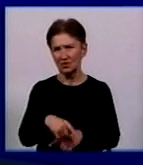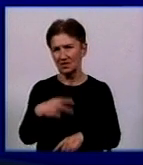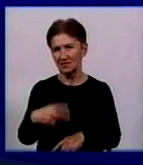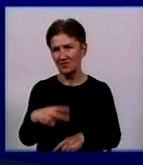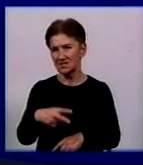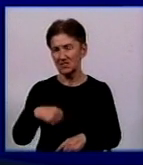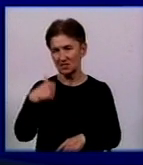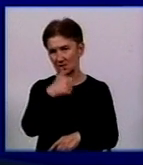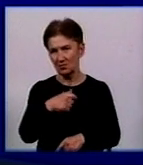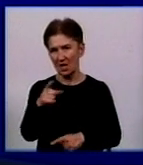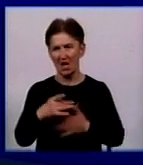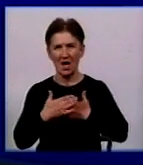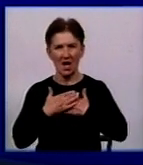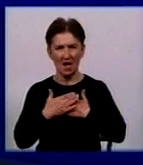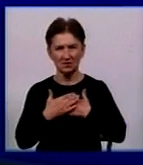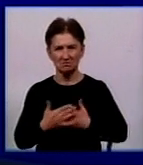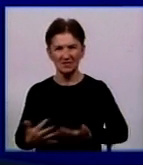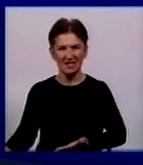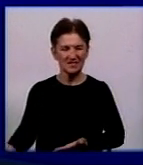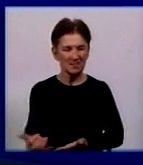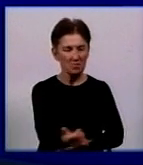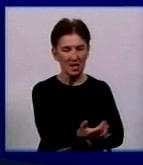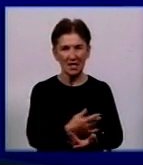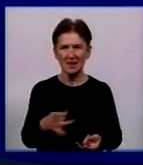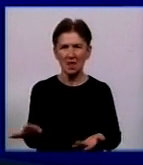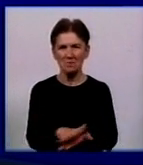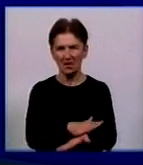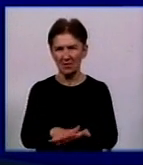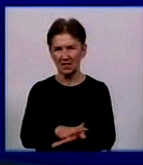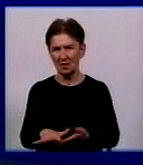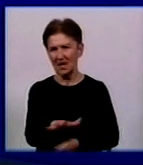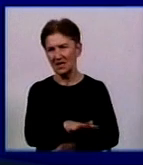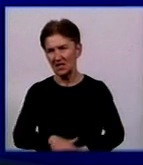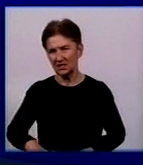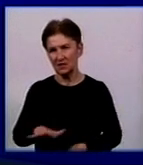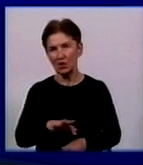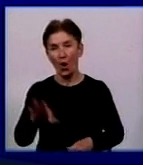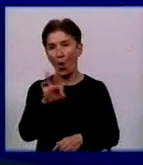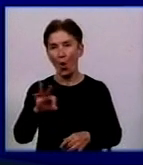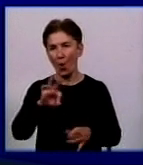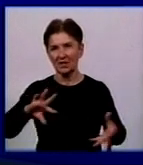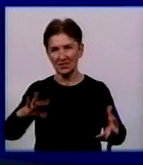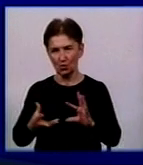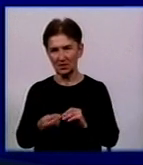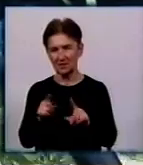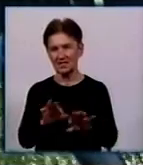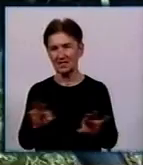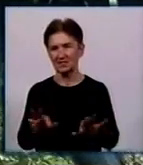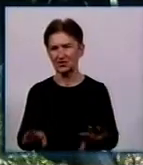років. Активісти оголосили збір небайдужих на прибирання території. Про його результати розкаже Антоніна Крейтур.